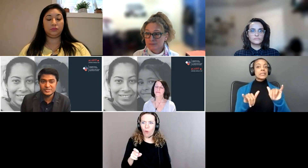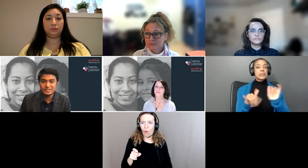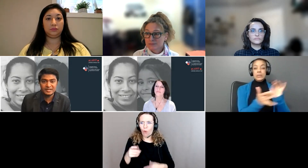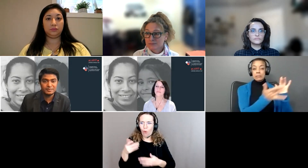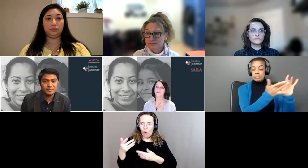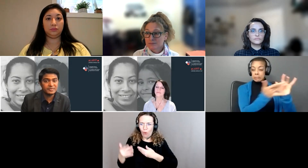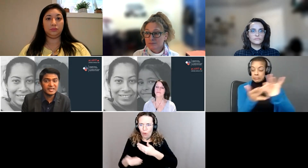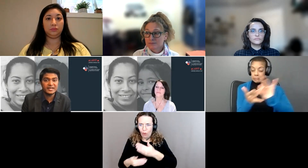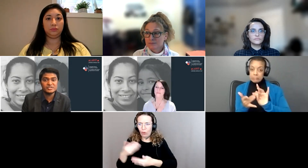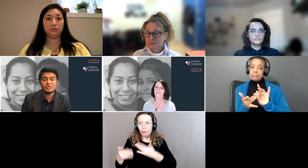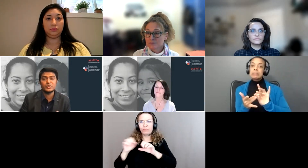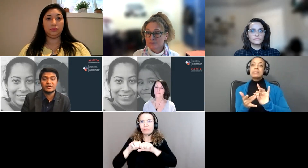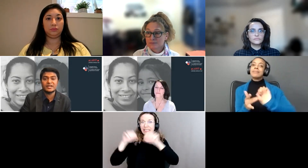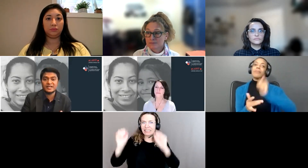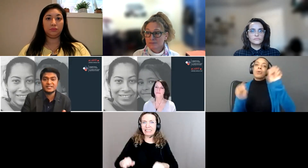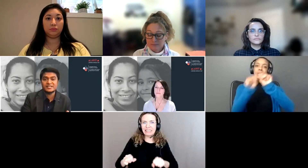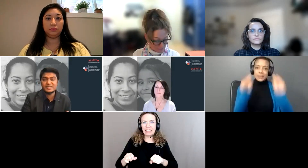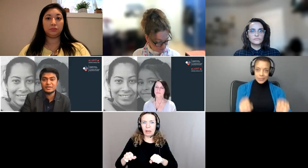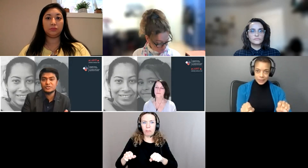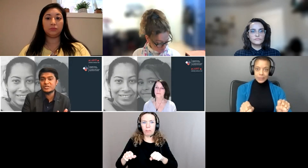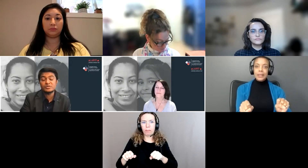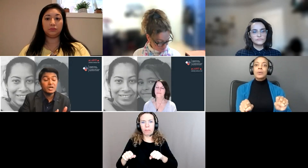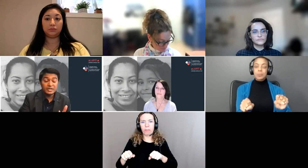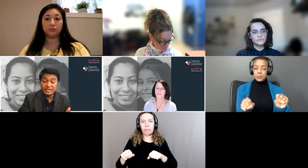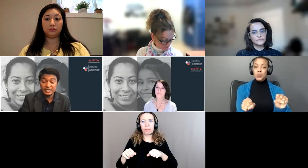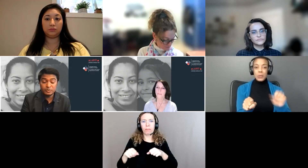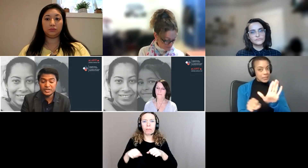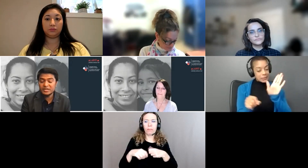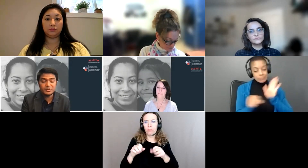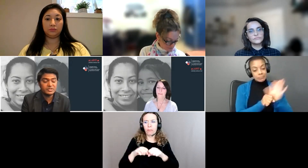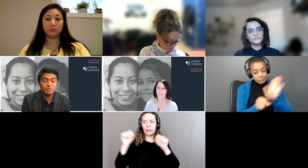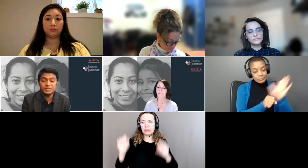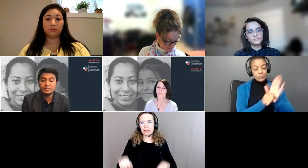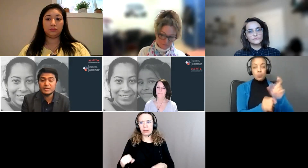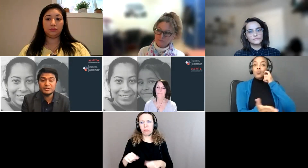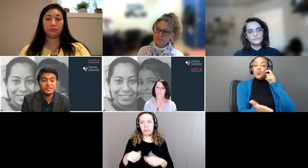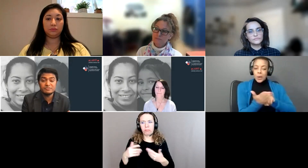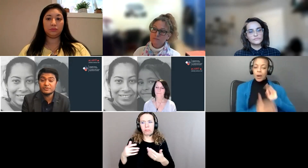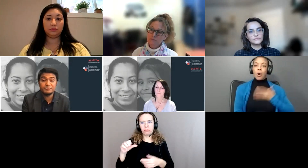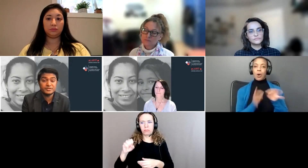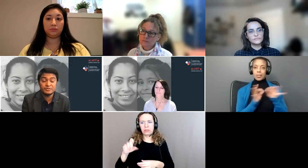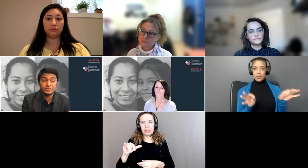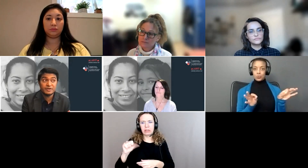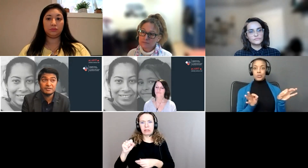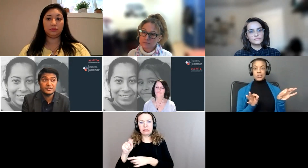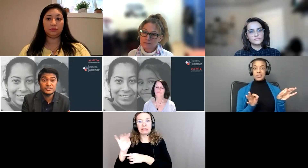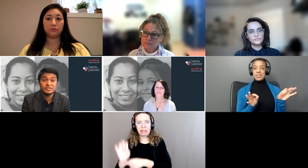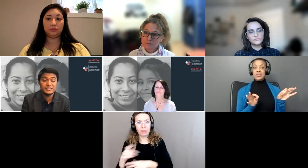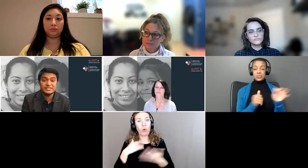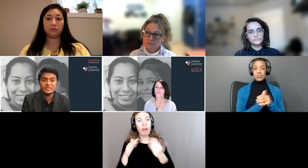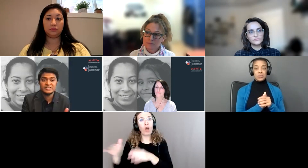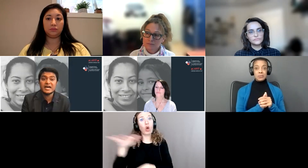d'un système CELISAT et ensuite nous allons être reconnus comme une langue parce que dans notre communauté, il y a tellement de gens qui ont fait face